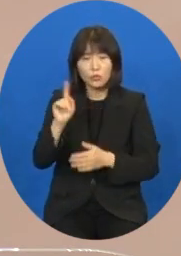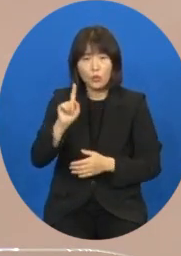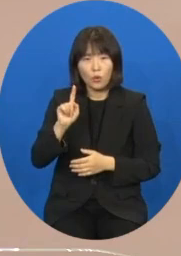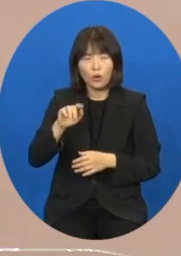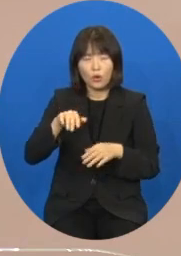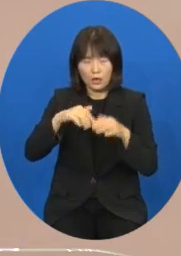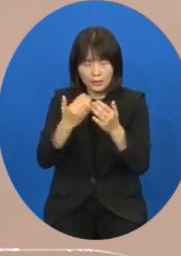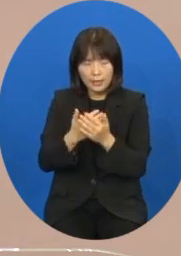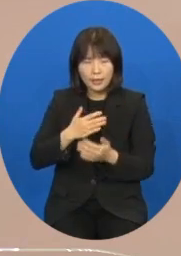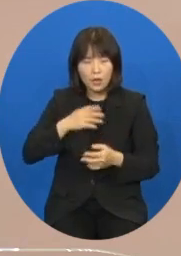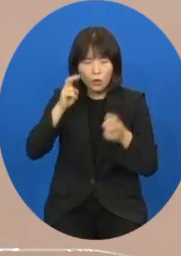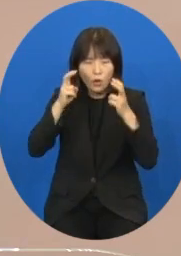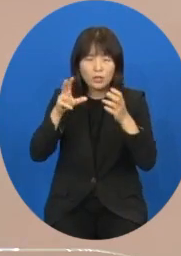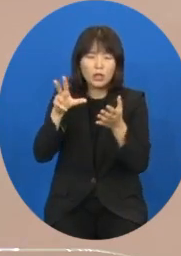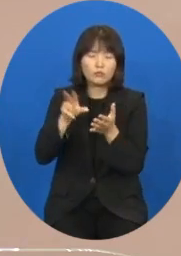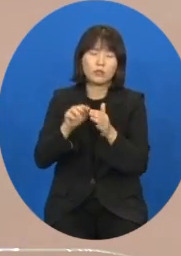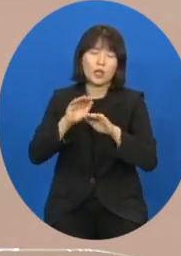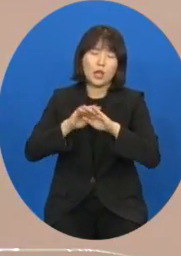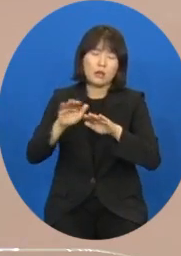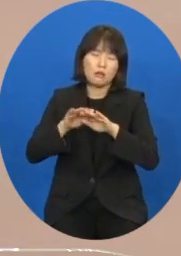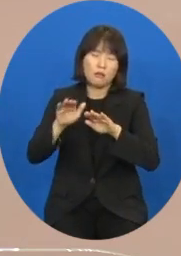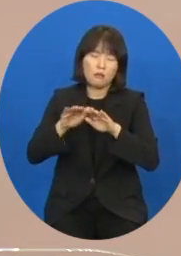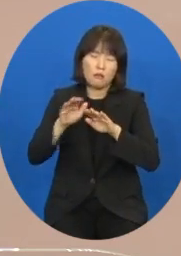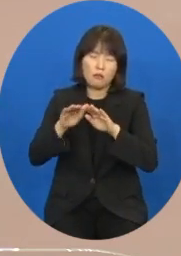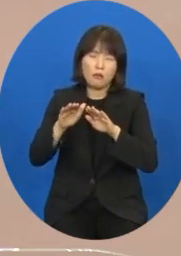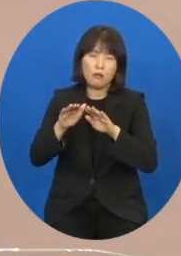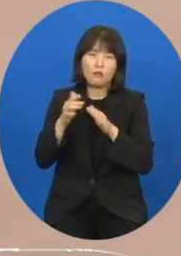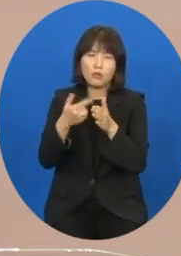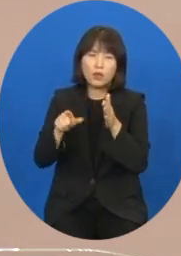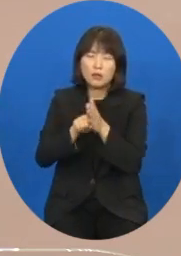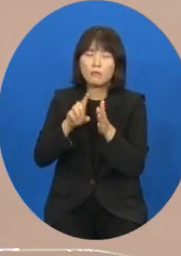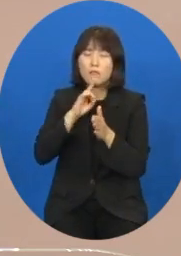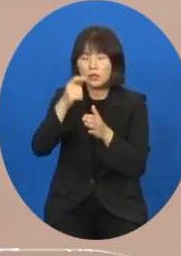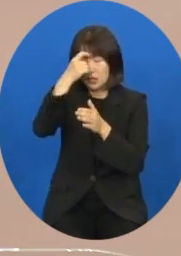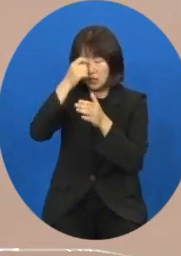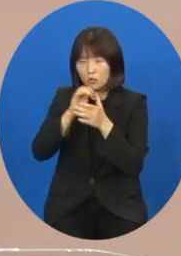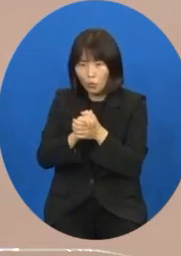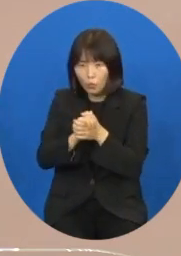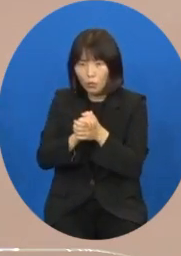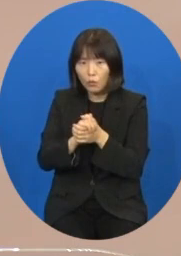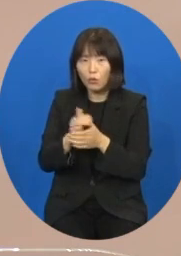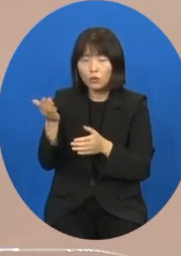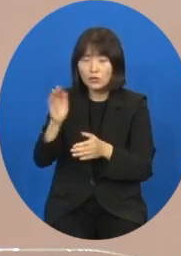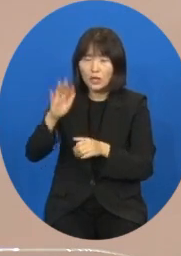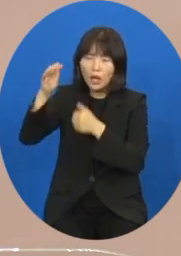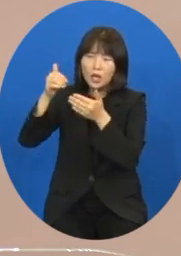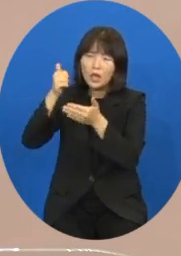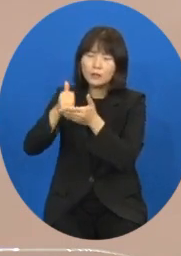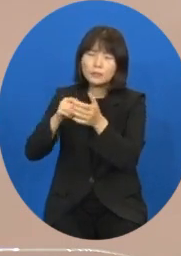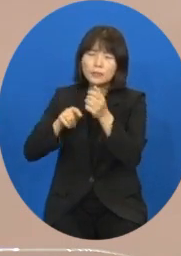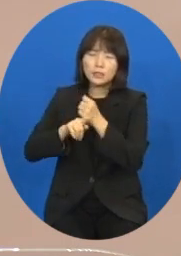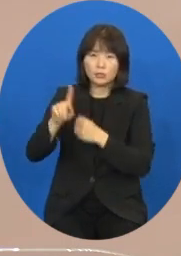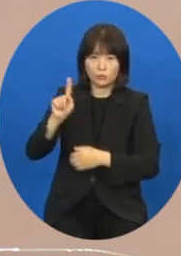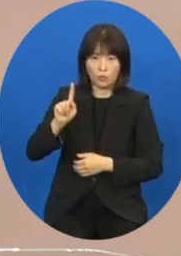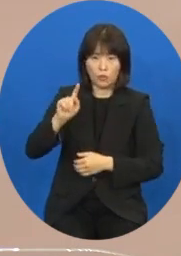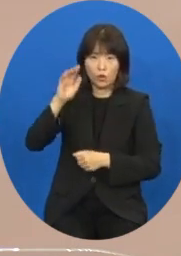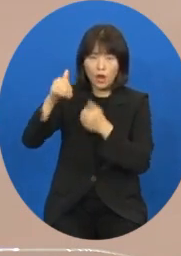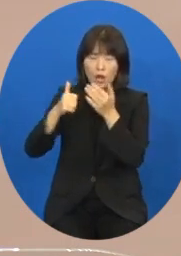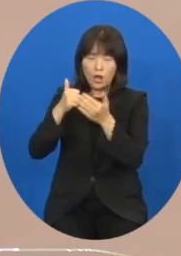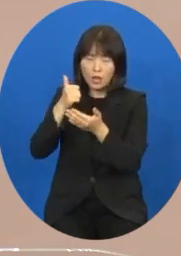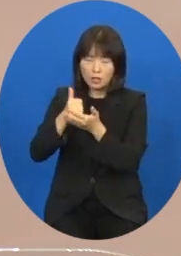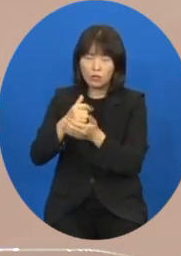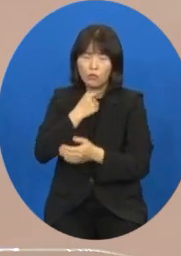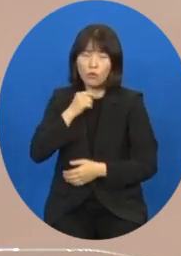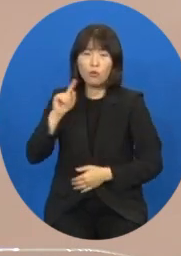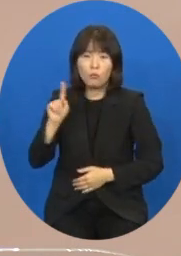내 회사 문제 해결해 달라는 기도만 했다는 겁니다. 하나님의 뜻이 뭘까? 하나님이 뭘 원하실까? 그 생각은 한